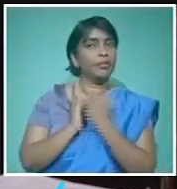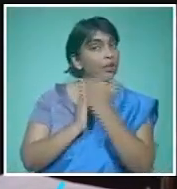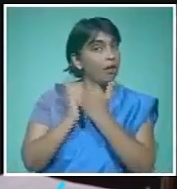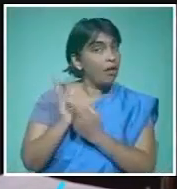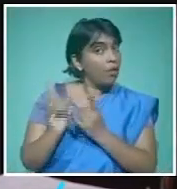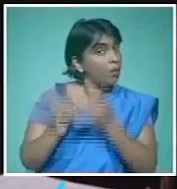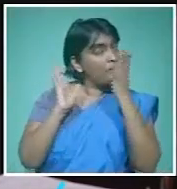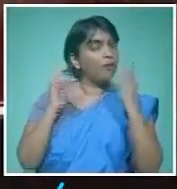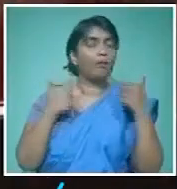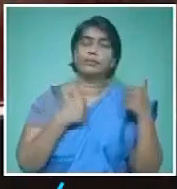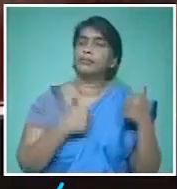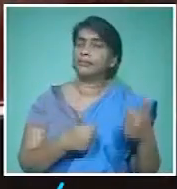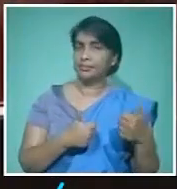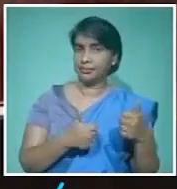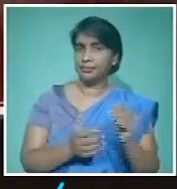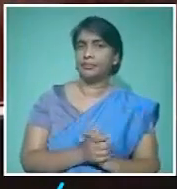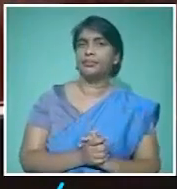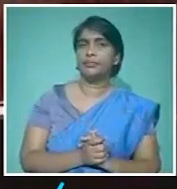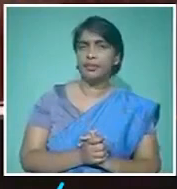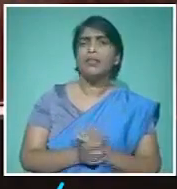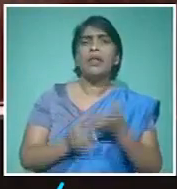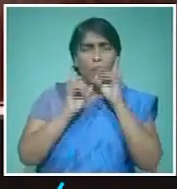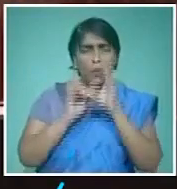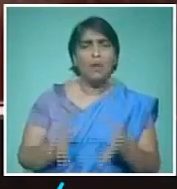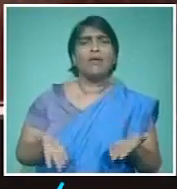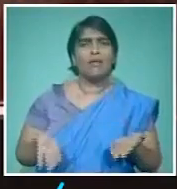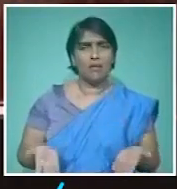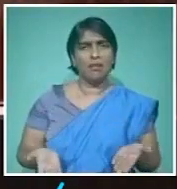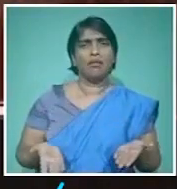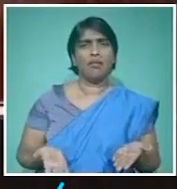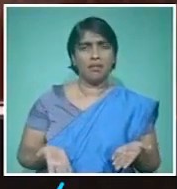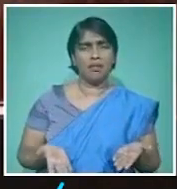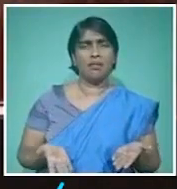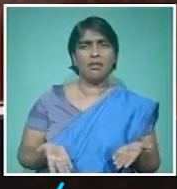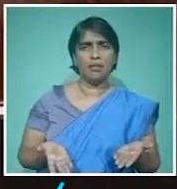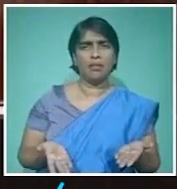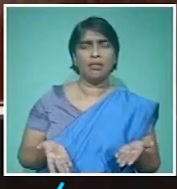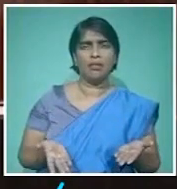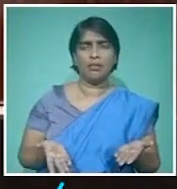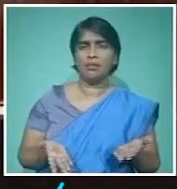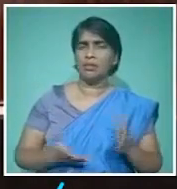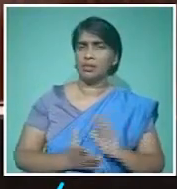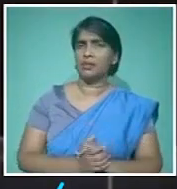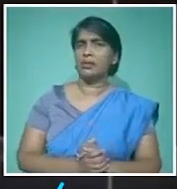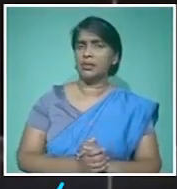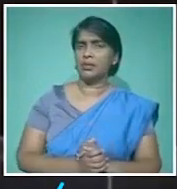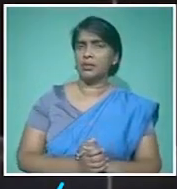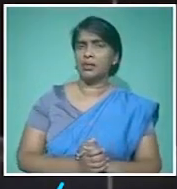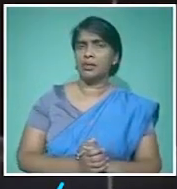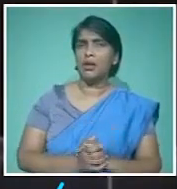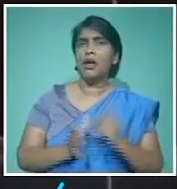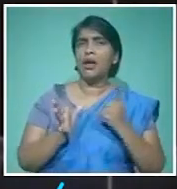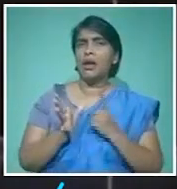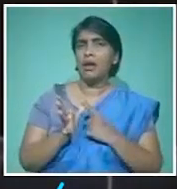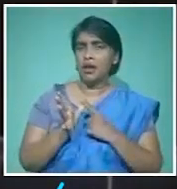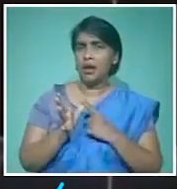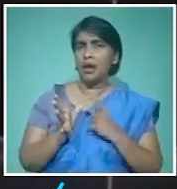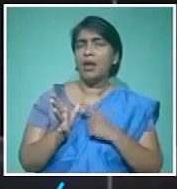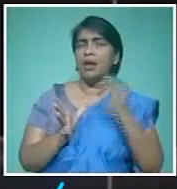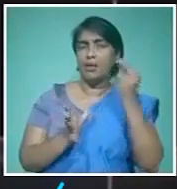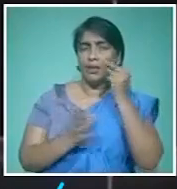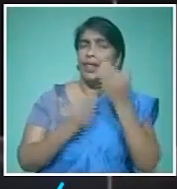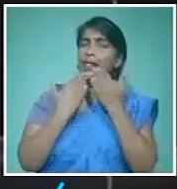එනවා නම් බොහොම සුදුසුයි. හරි. ඒකේ පැහැදිලි බොහොම ඒක තමයි අපි මේ කරන්නේ. පාර දිසානායක මැතිතුමාට අනුර කුමාර මම